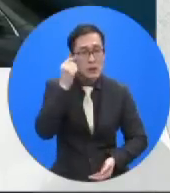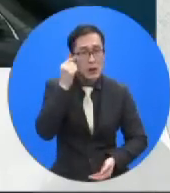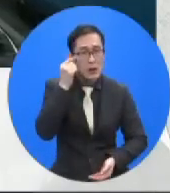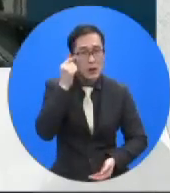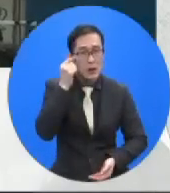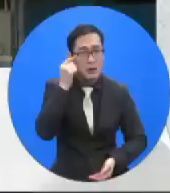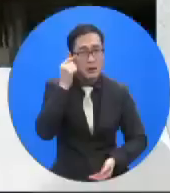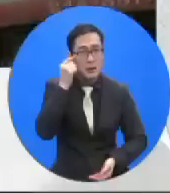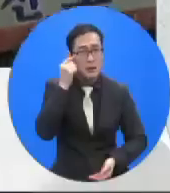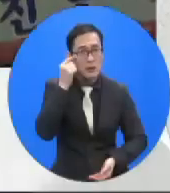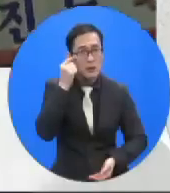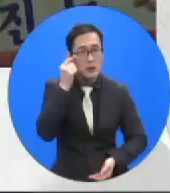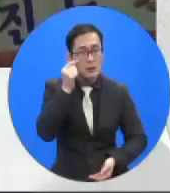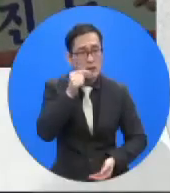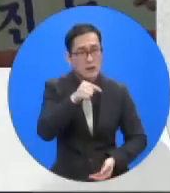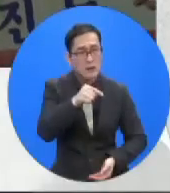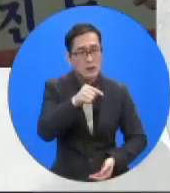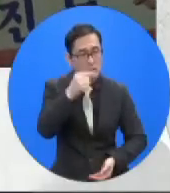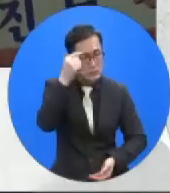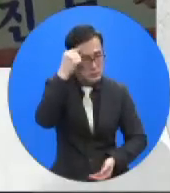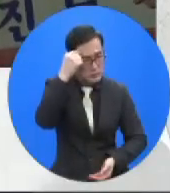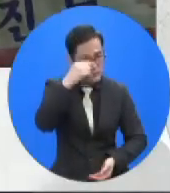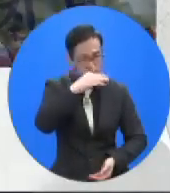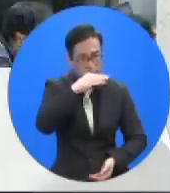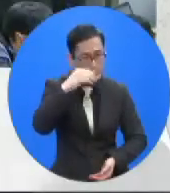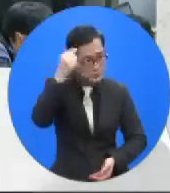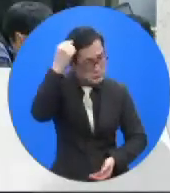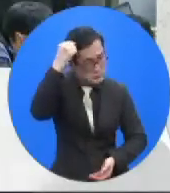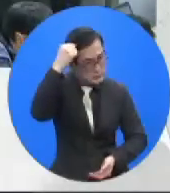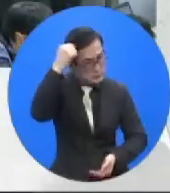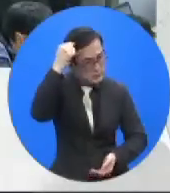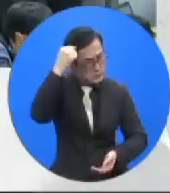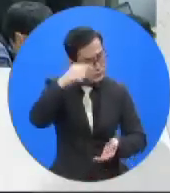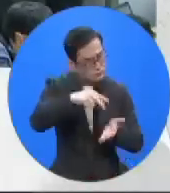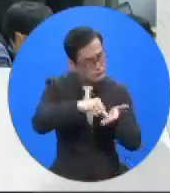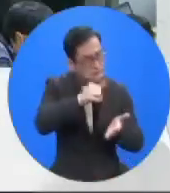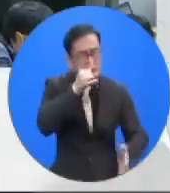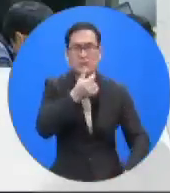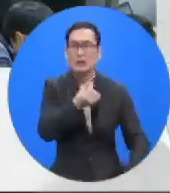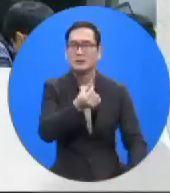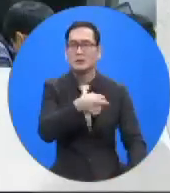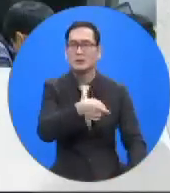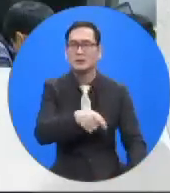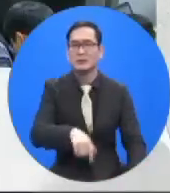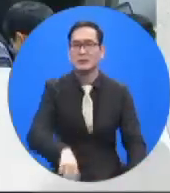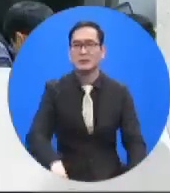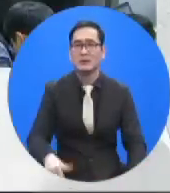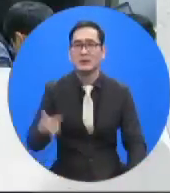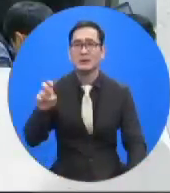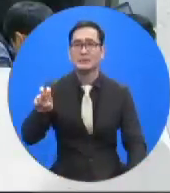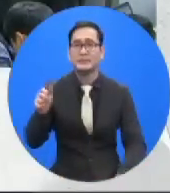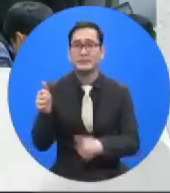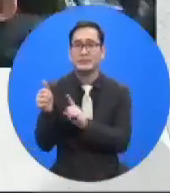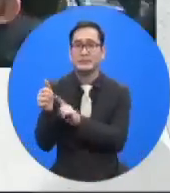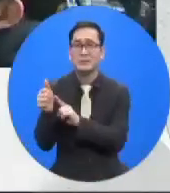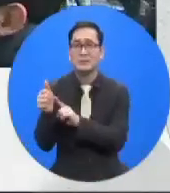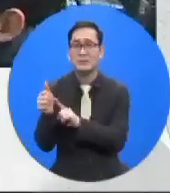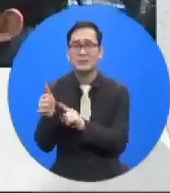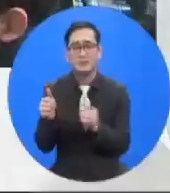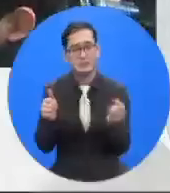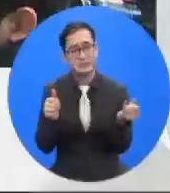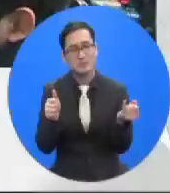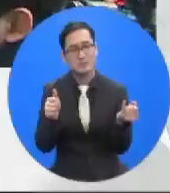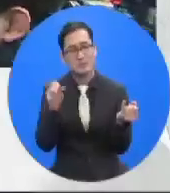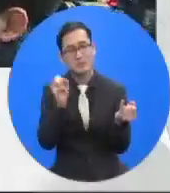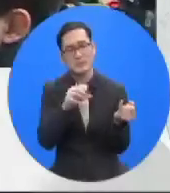과연 일반인들의 인지구조와 같은지 인지구조가 좀 다른 것 같다. 저는 그러니까 금태섭 의원 같은 당에 있는 금태섭 의원이